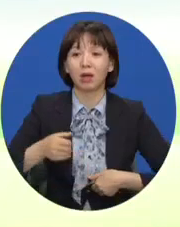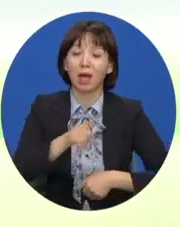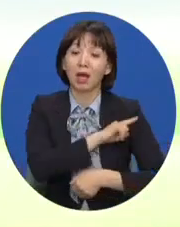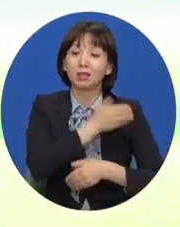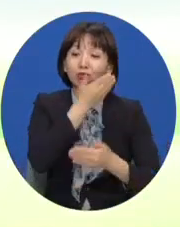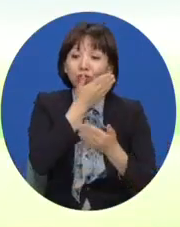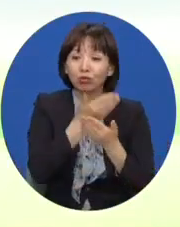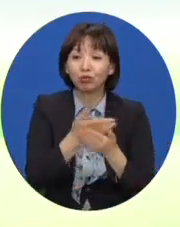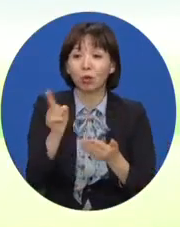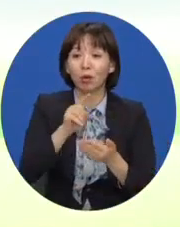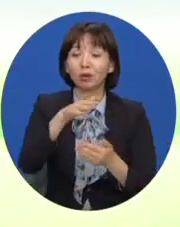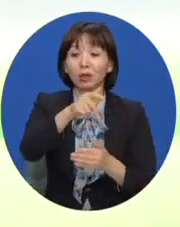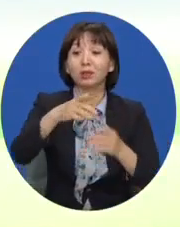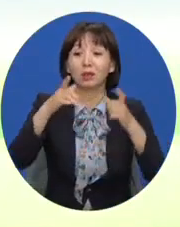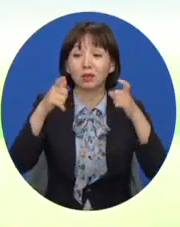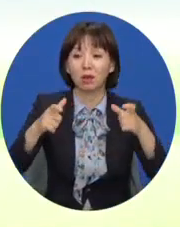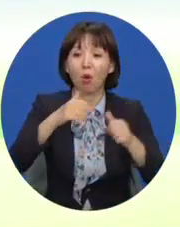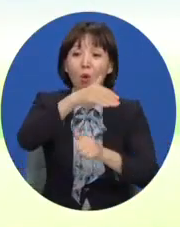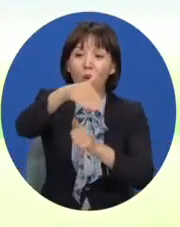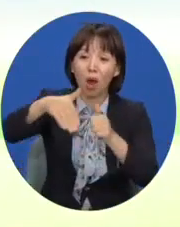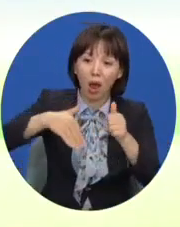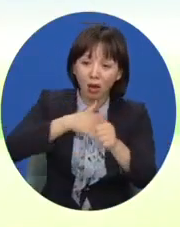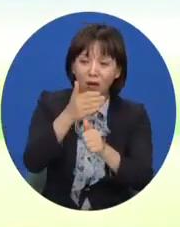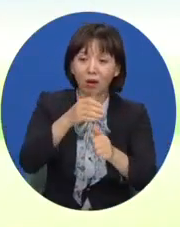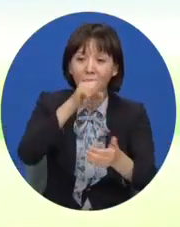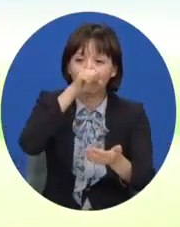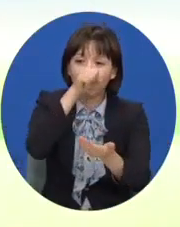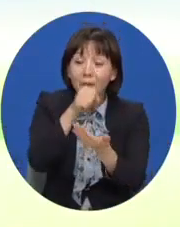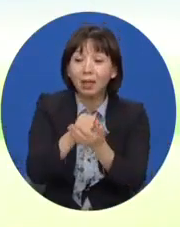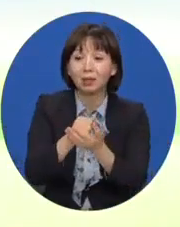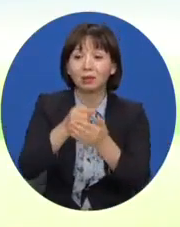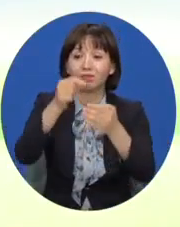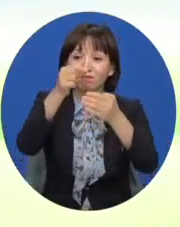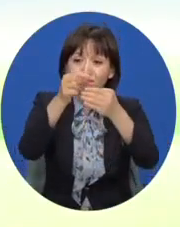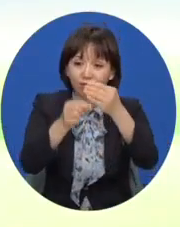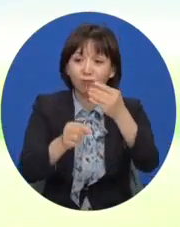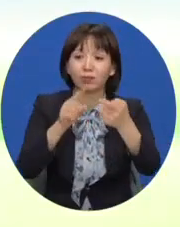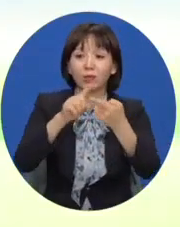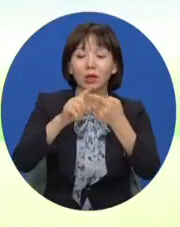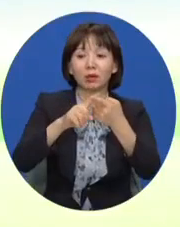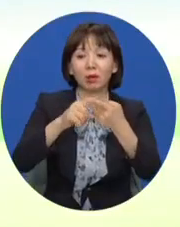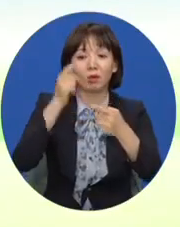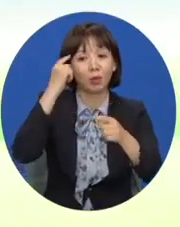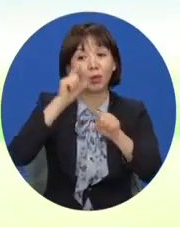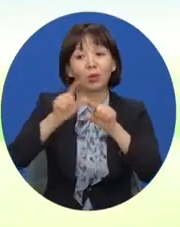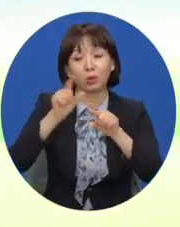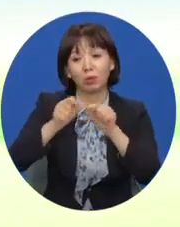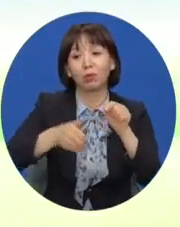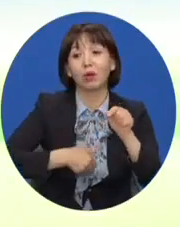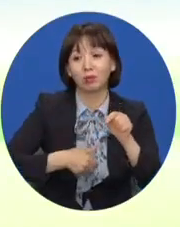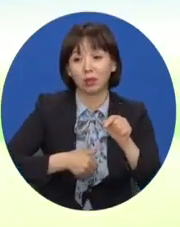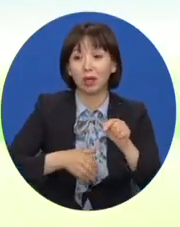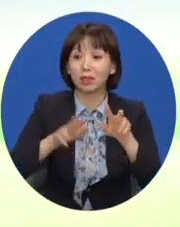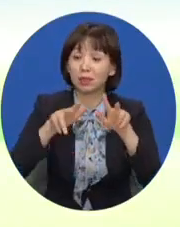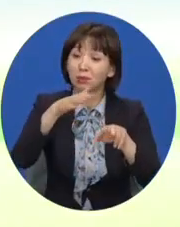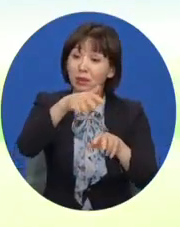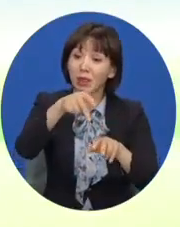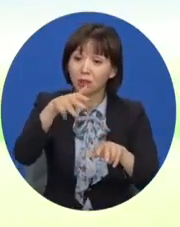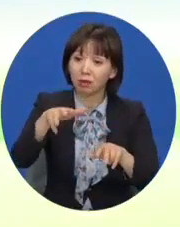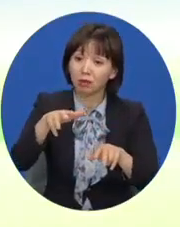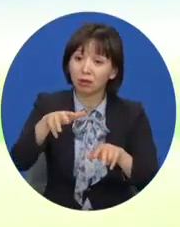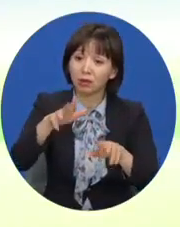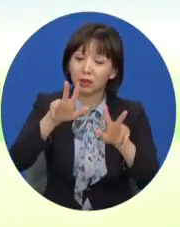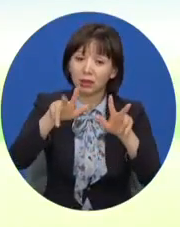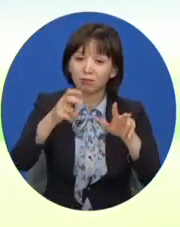것은 우리 지역 여건에 또 환경에 맞는 그런 사항들을 고려해야 됩니다. 지금 우리 제천은 우선 특히